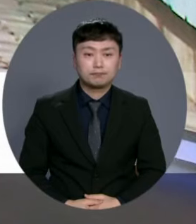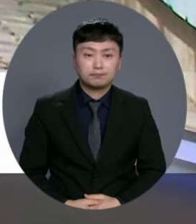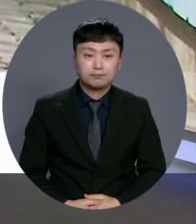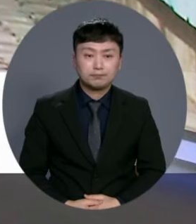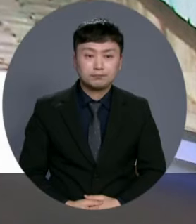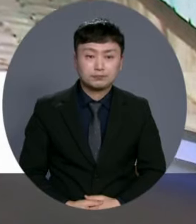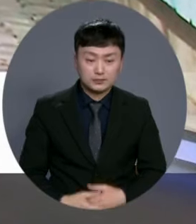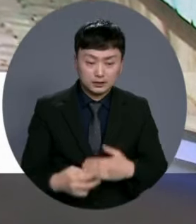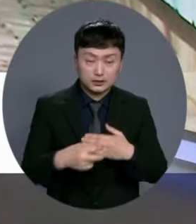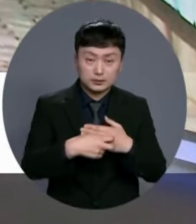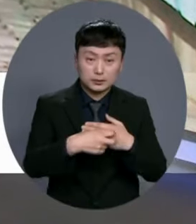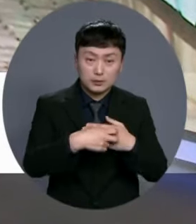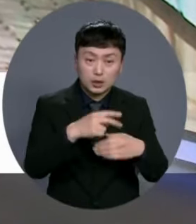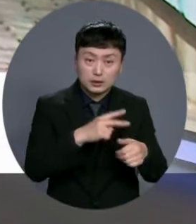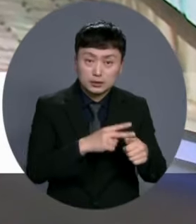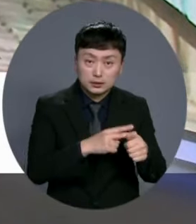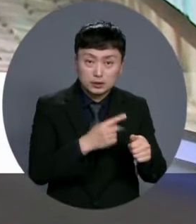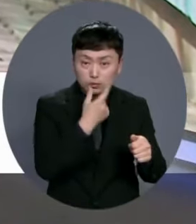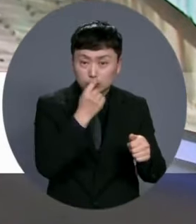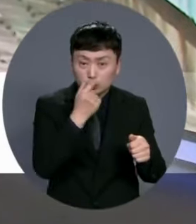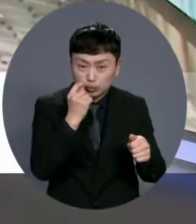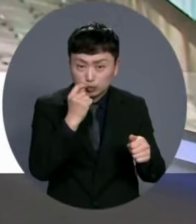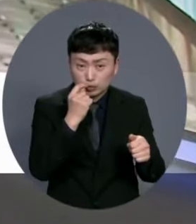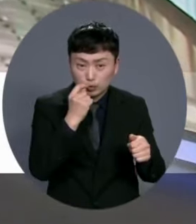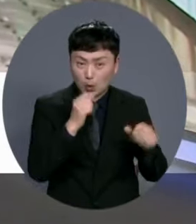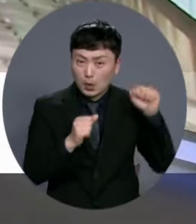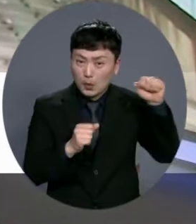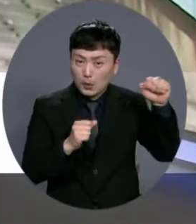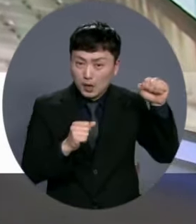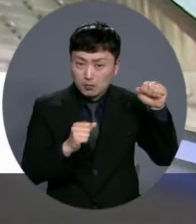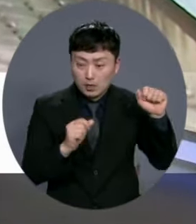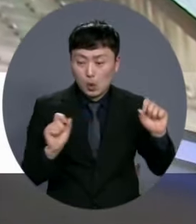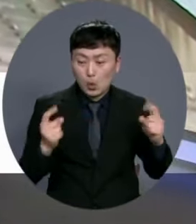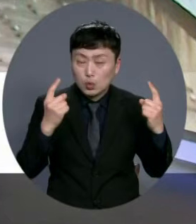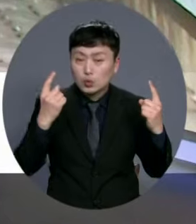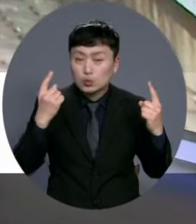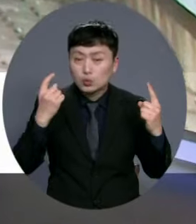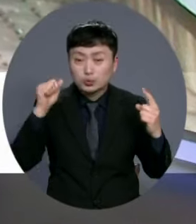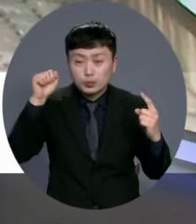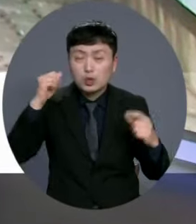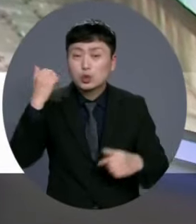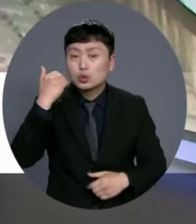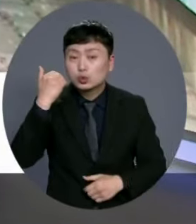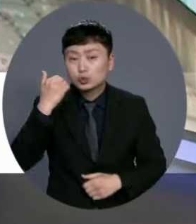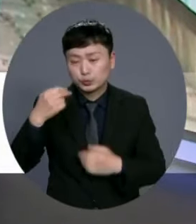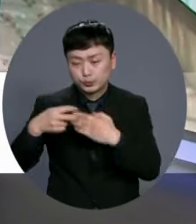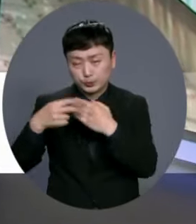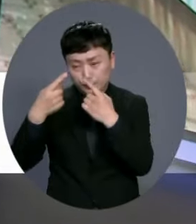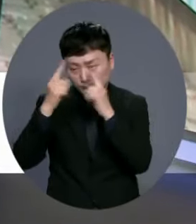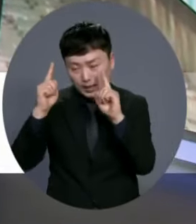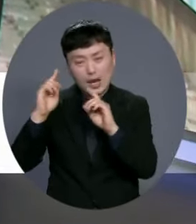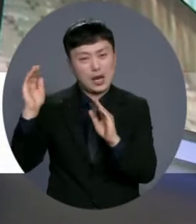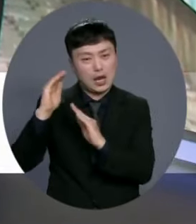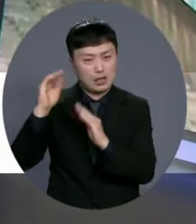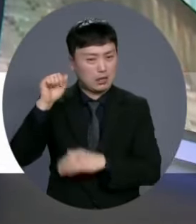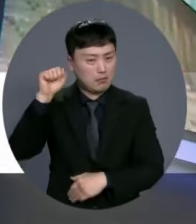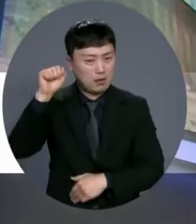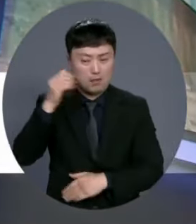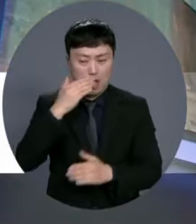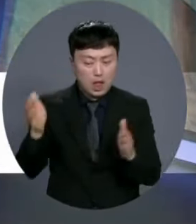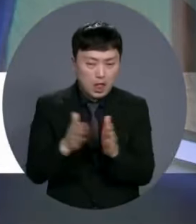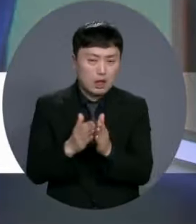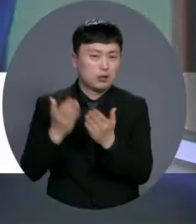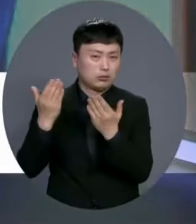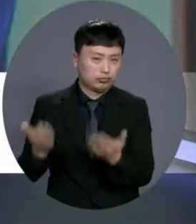자, 이렇게 의료 공백이 현실화하고 있는데 반발은 전공의뿐만이 아닙니다. 의과대학 학생들도 동맹 휴학에 나서거나 수업 거부